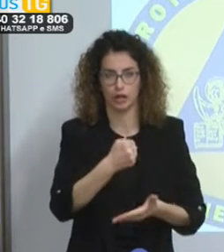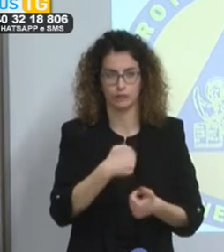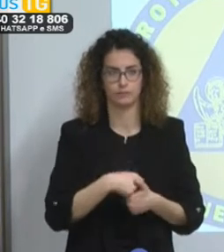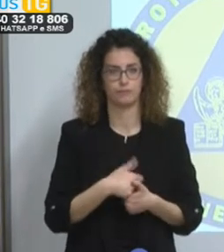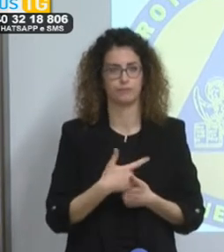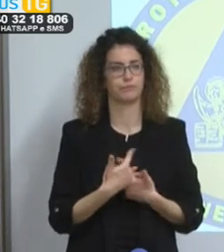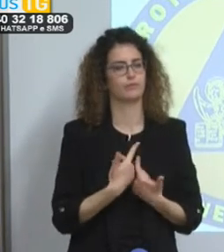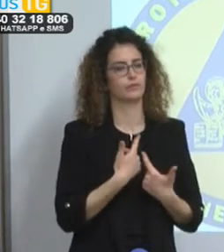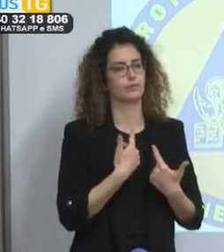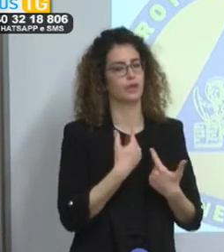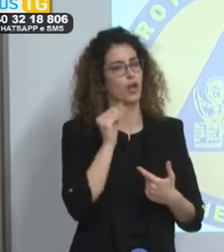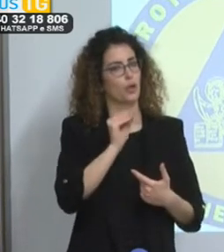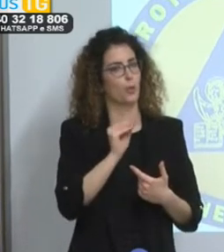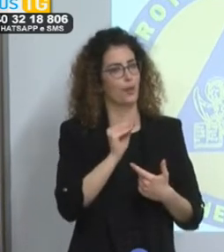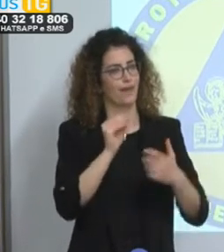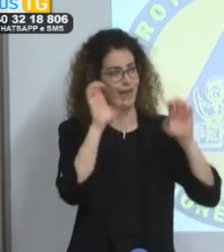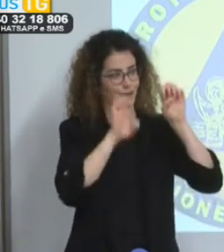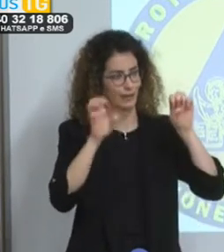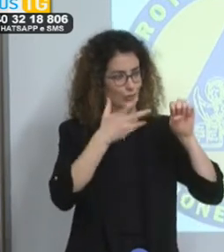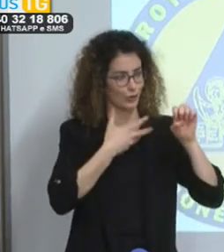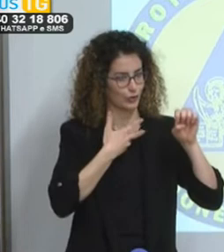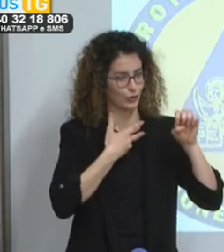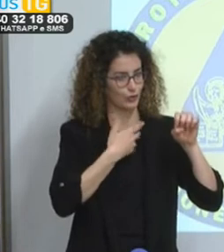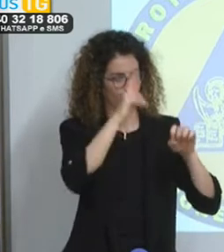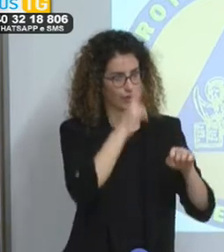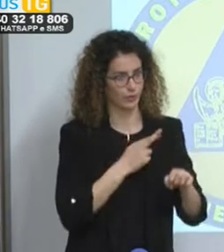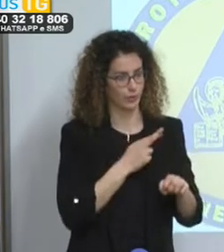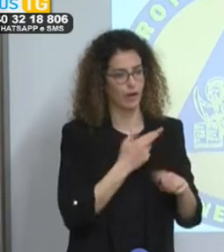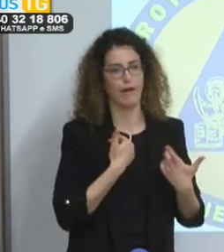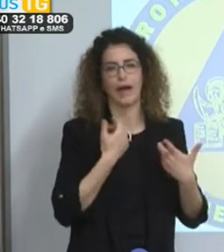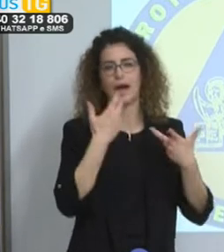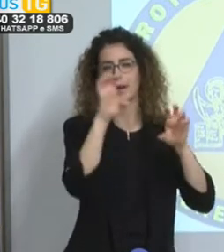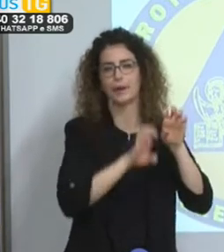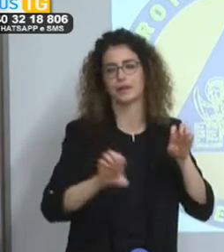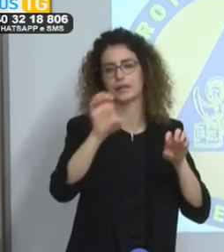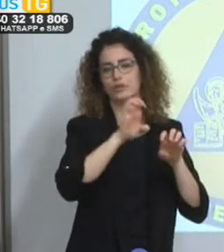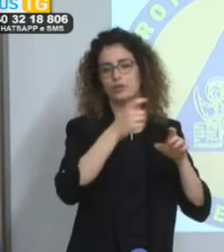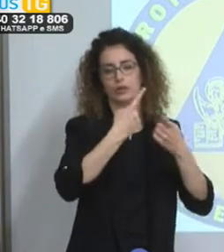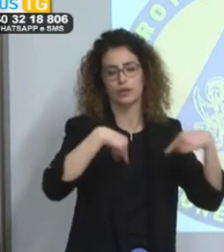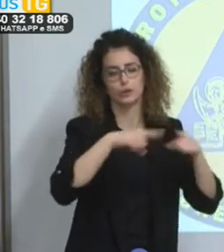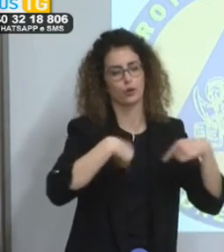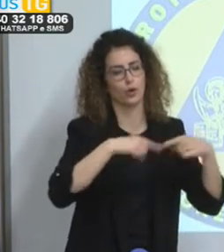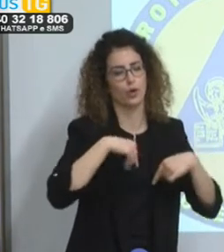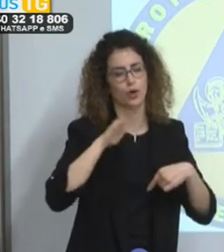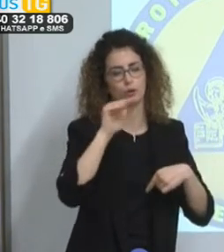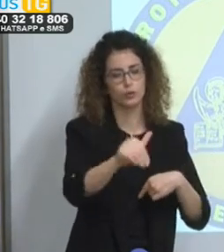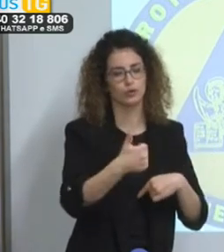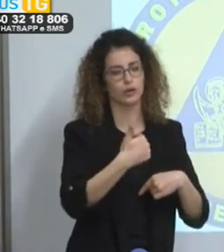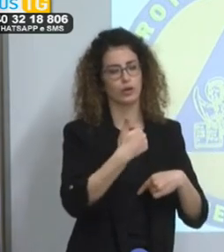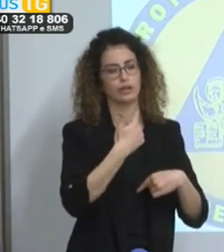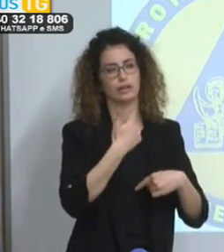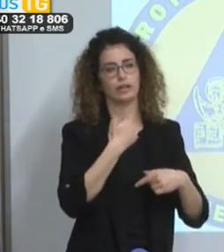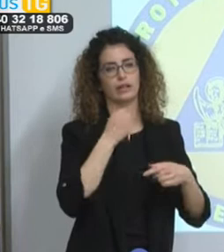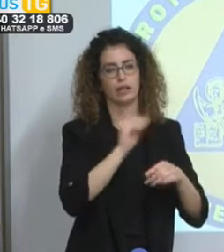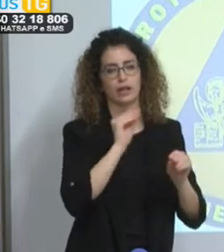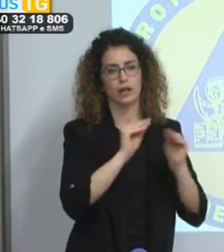un ruolo nelle richieste da fare su questo? Le regioni chiedono quotidianamente in tutte le riunioni il tema dei ristori, chiamiamoli ristori perché